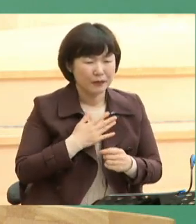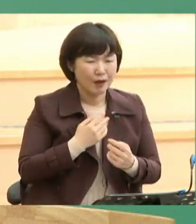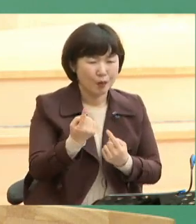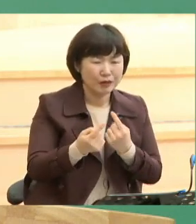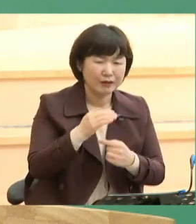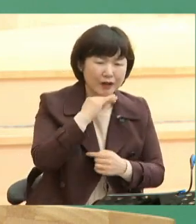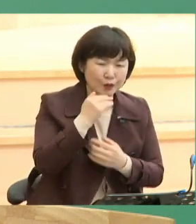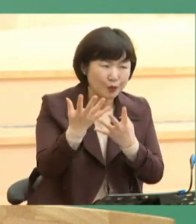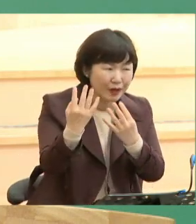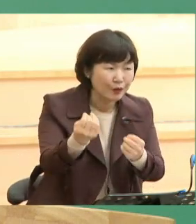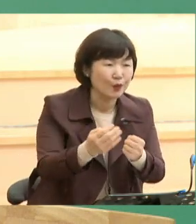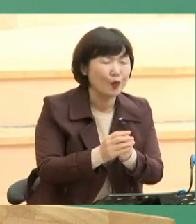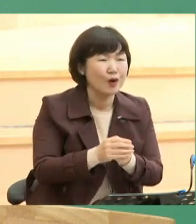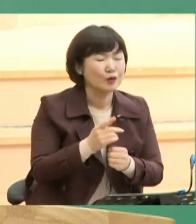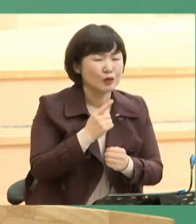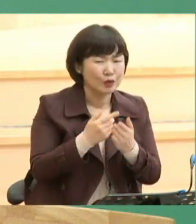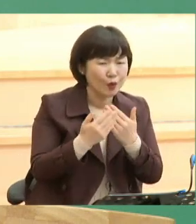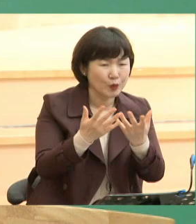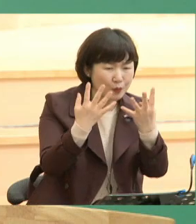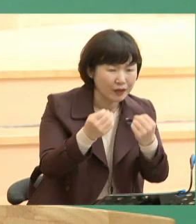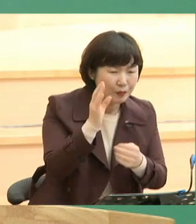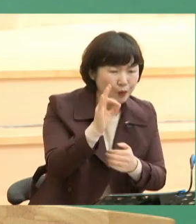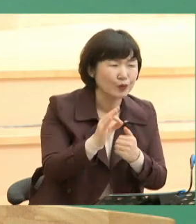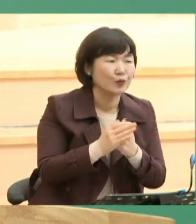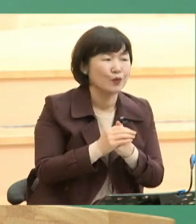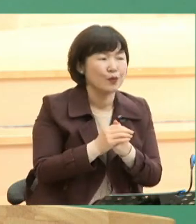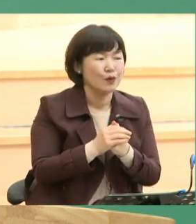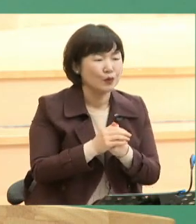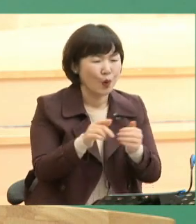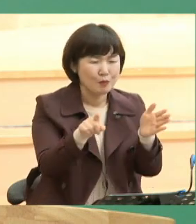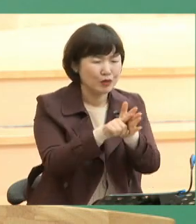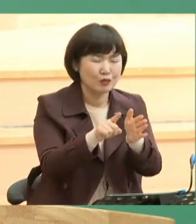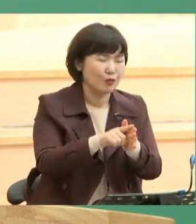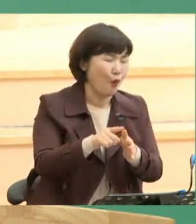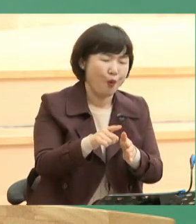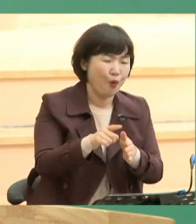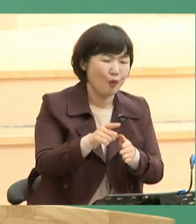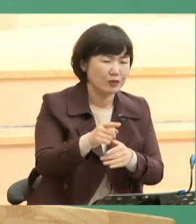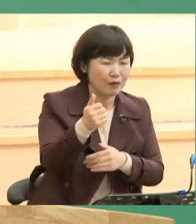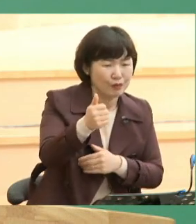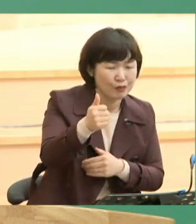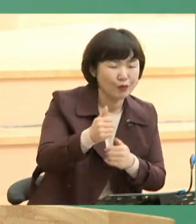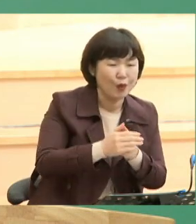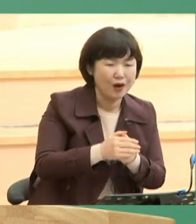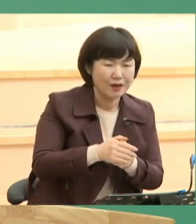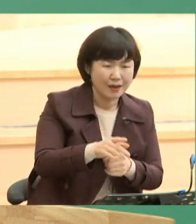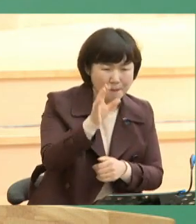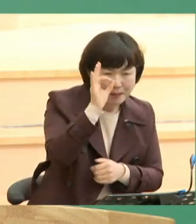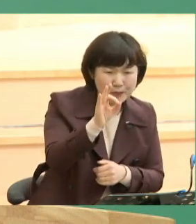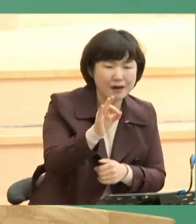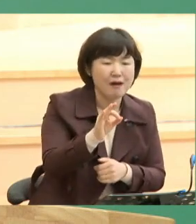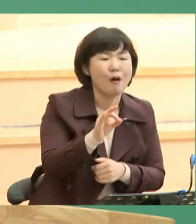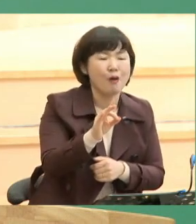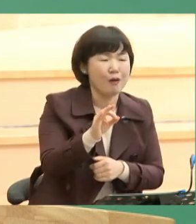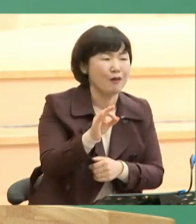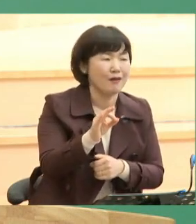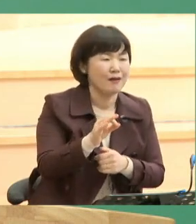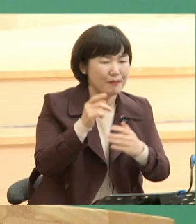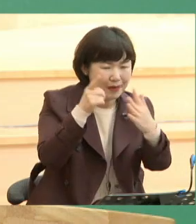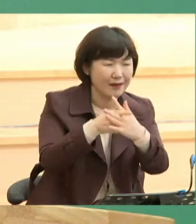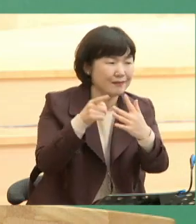많으시고 경륜 도 있어 보이고 미드 본문만 할 것도 그냥 척 봐도 그래요 소위